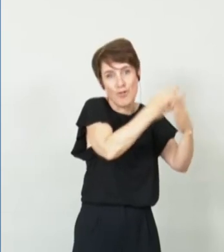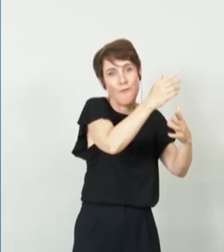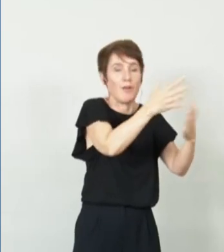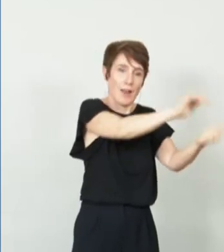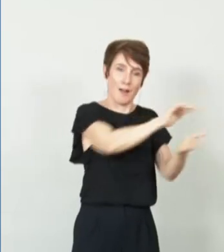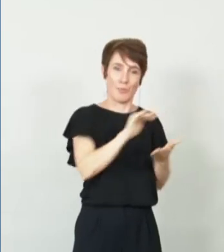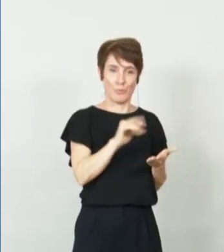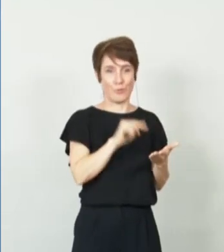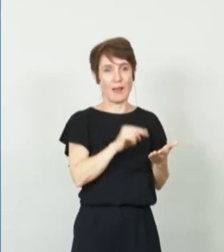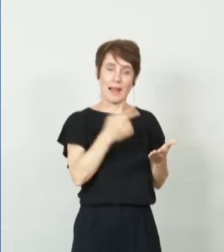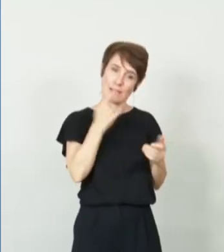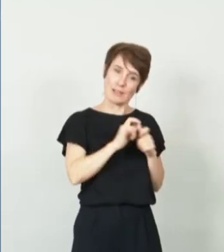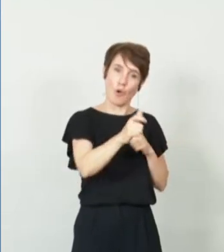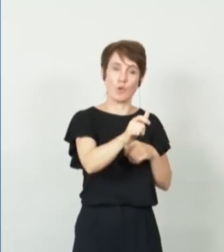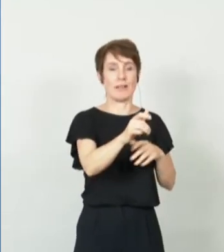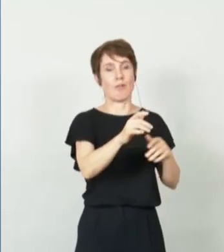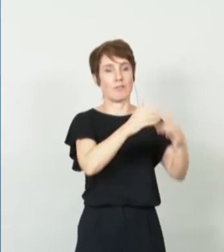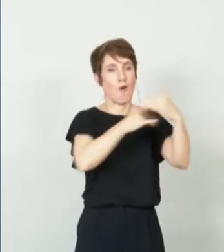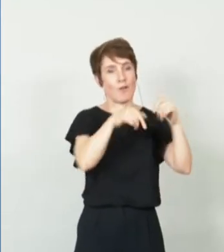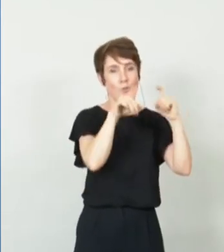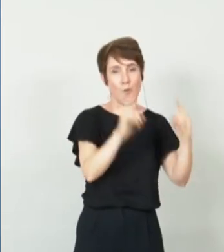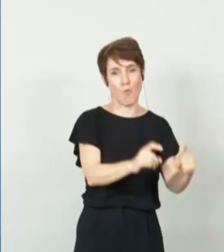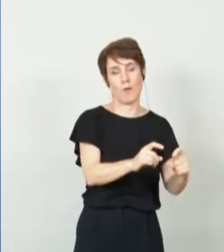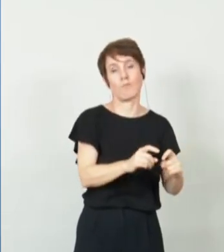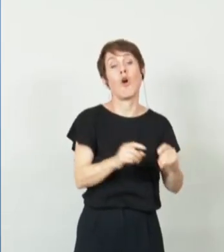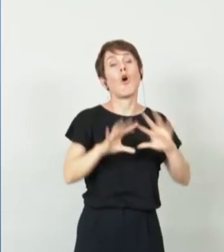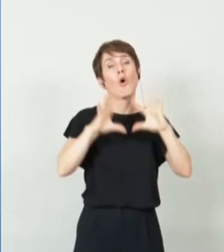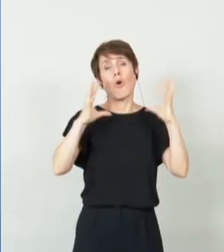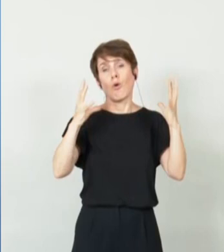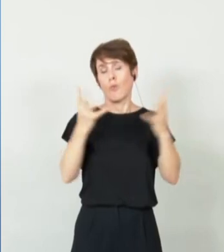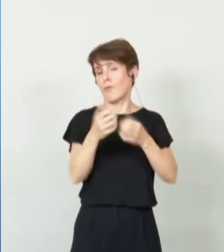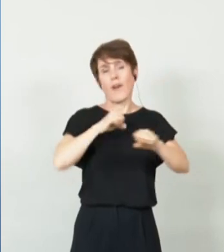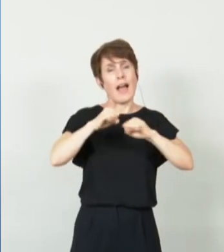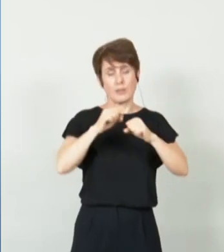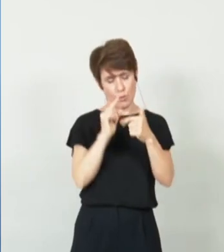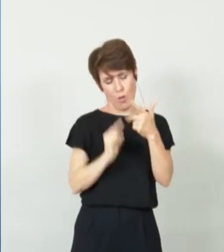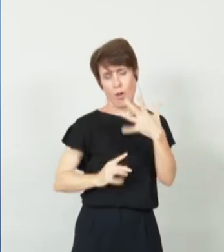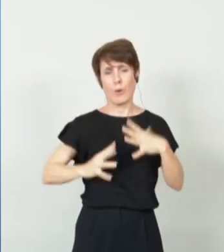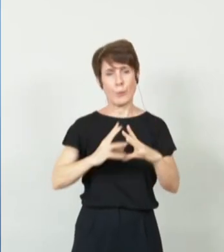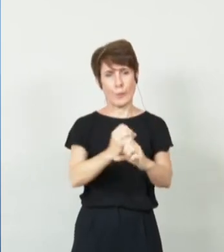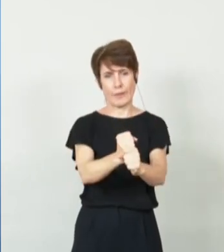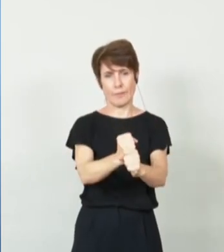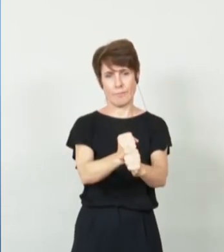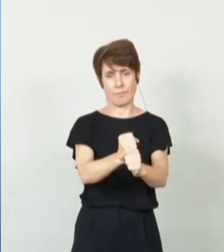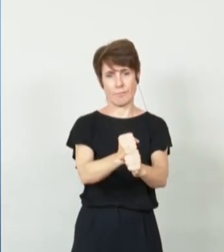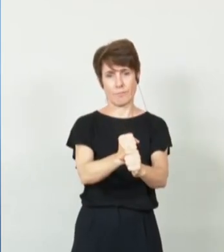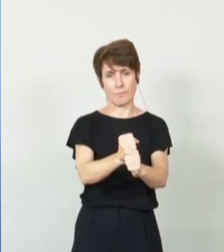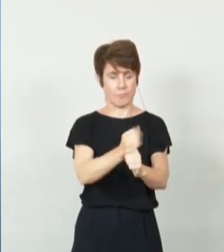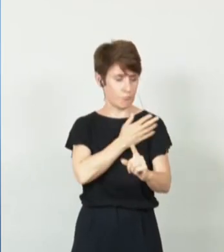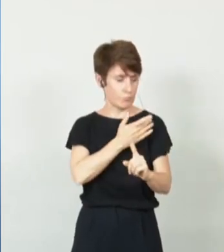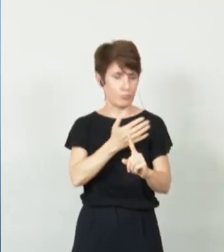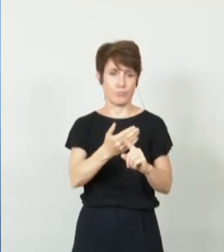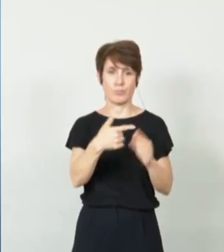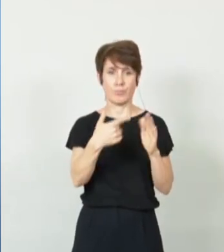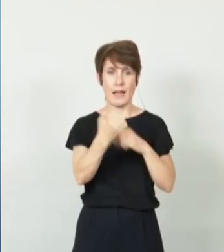voilà des éléments qui permettent de situer des grandes actions de façon très rapide pour ce qui concerne les actions de venez